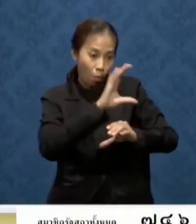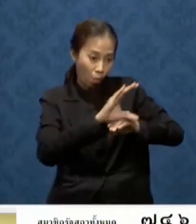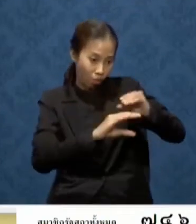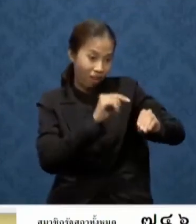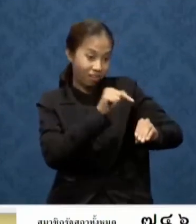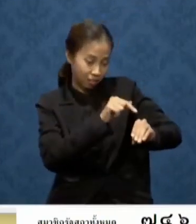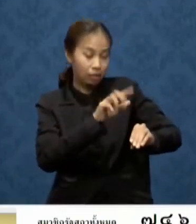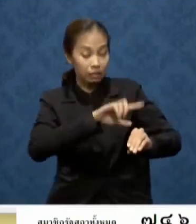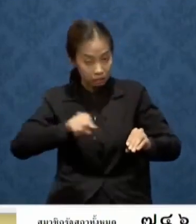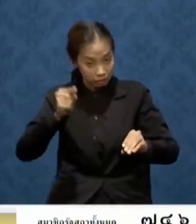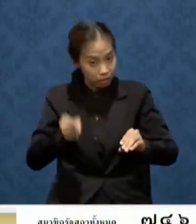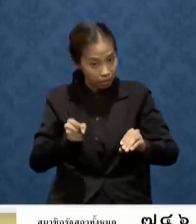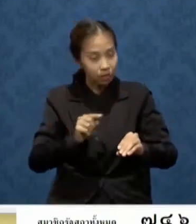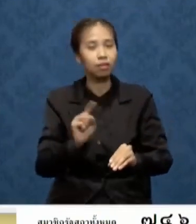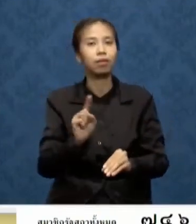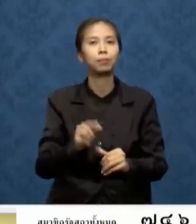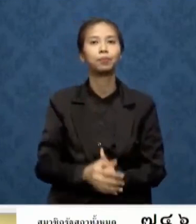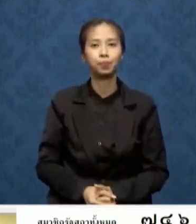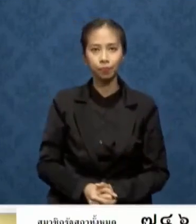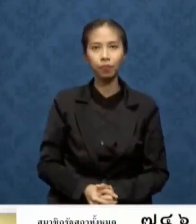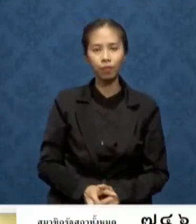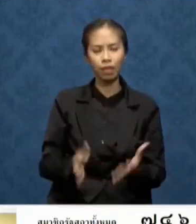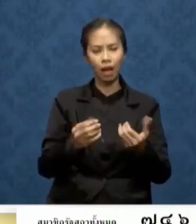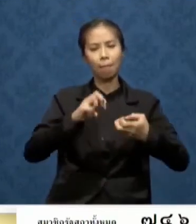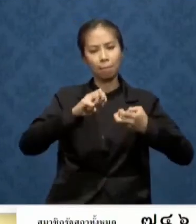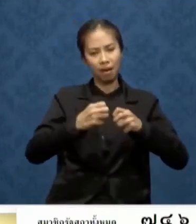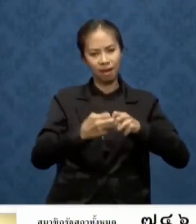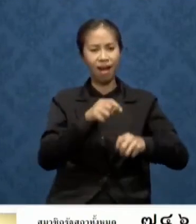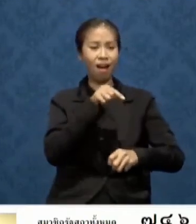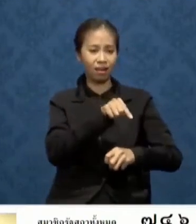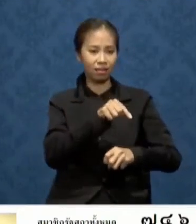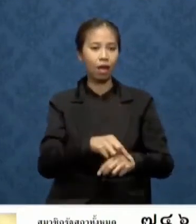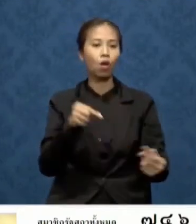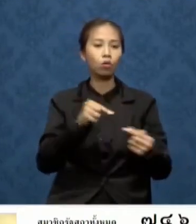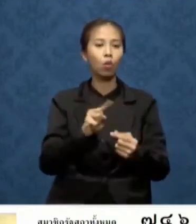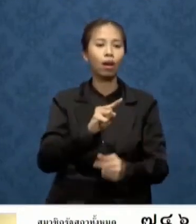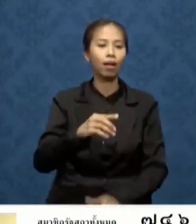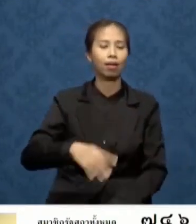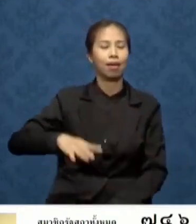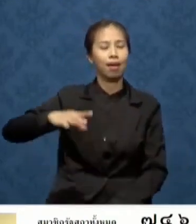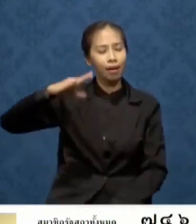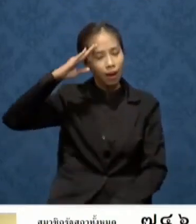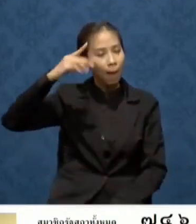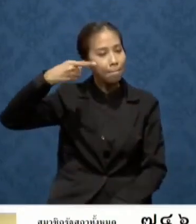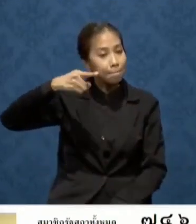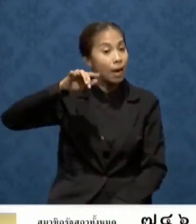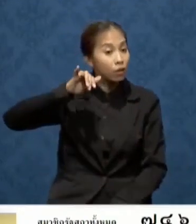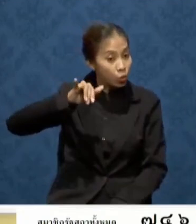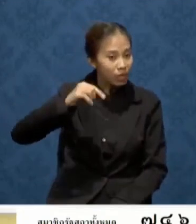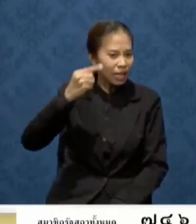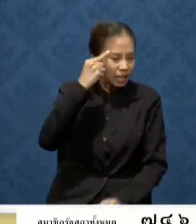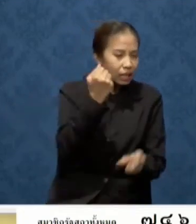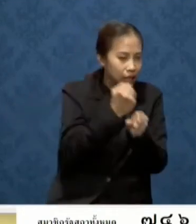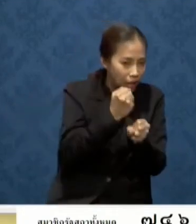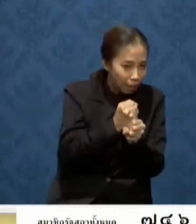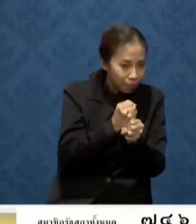นี้จิๆเหรอปัญหารักของ MR Map ไม่ไดอยู่ที่ประยุติคิด สัสยามทำ แล้วสุริยะจะมาทำต่